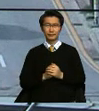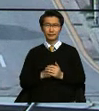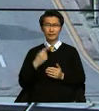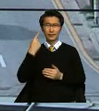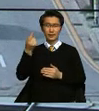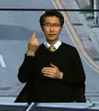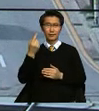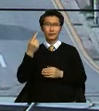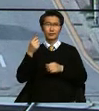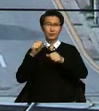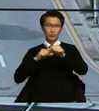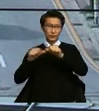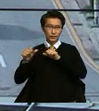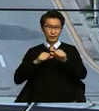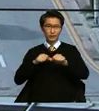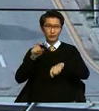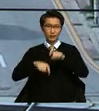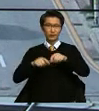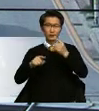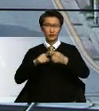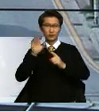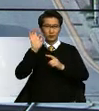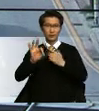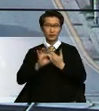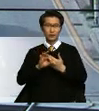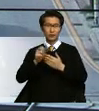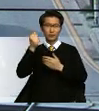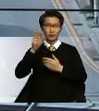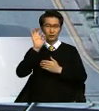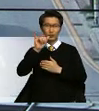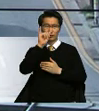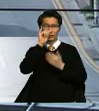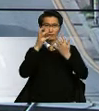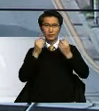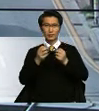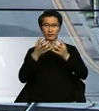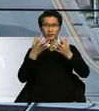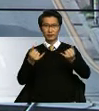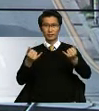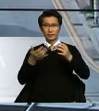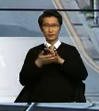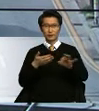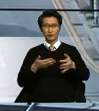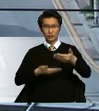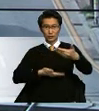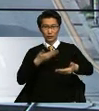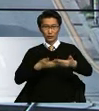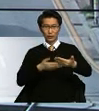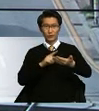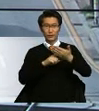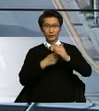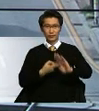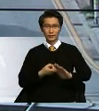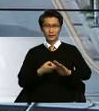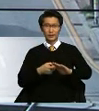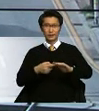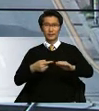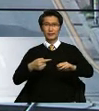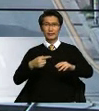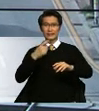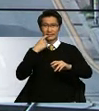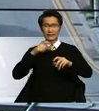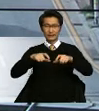네, 다음 소식입니다. 도심을 걷다 보면 흔히 볼수 있고 또 많은 시민들이 이용하는 도로 표시, 바로